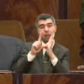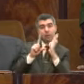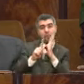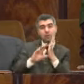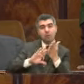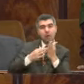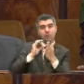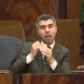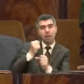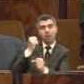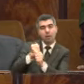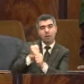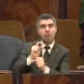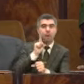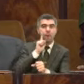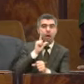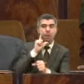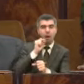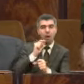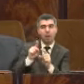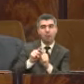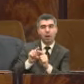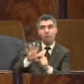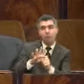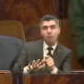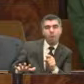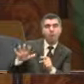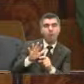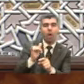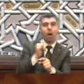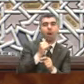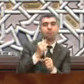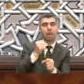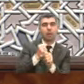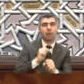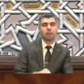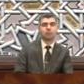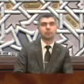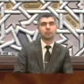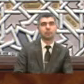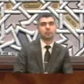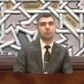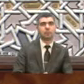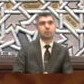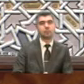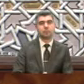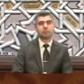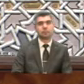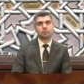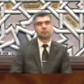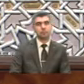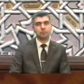للعاملات والعمال المغاربة في دول الخليج العربي؟ كلمة للسيدة الوزيرة للجواب، تفضلي.